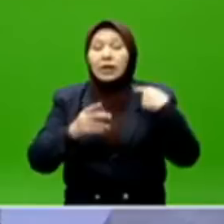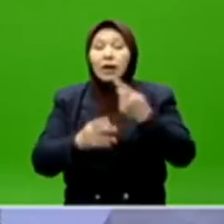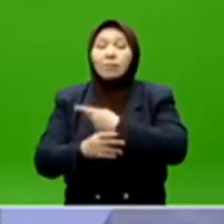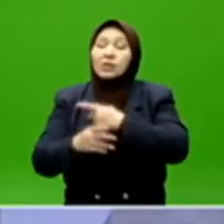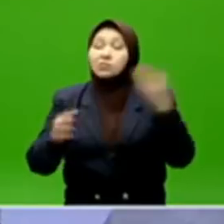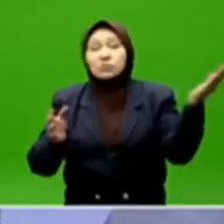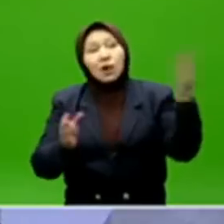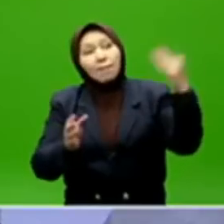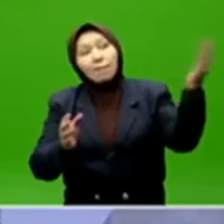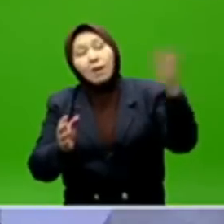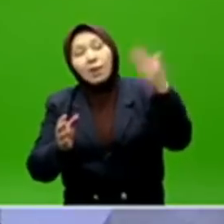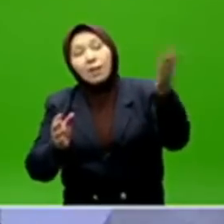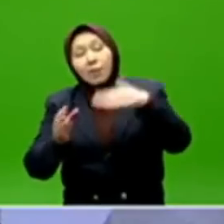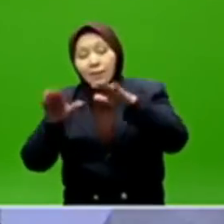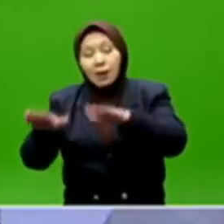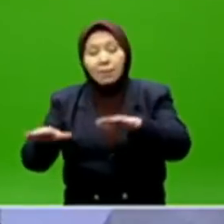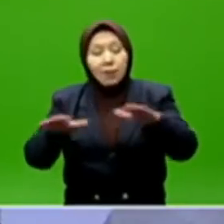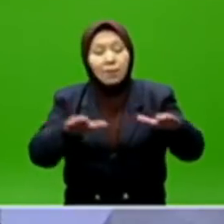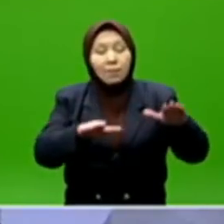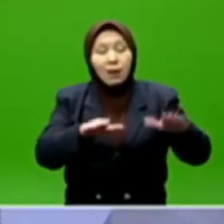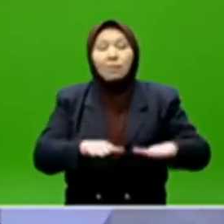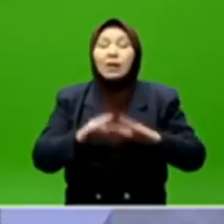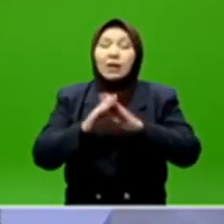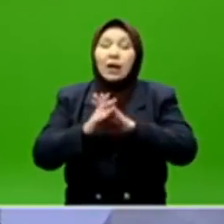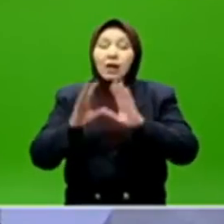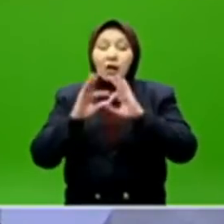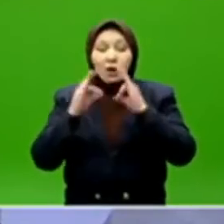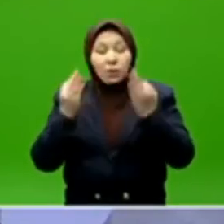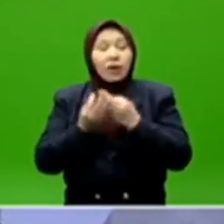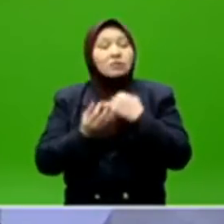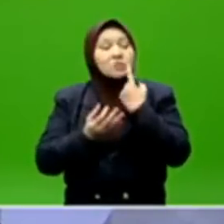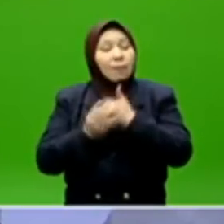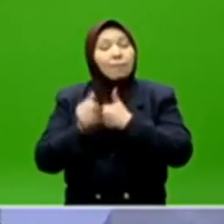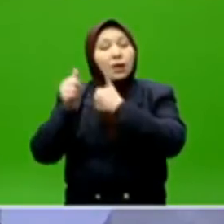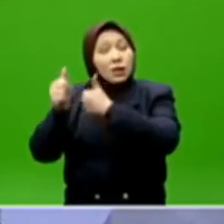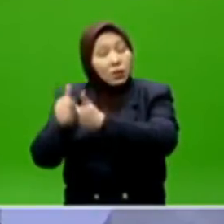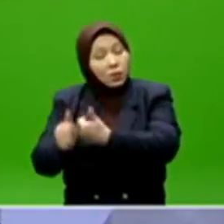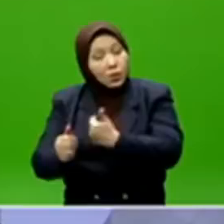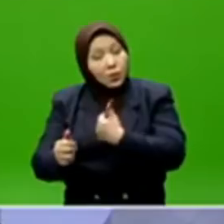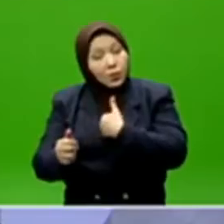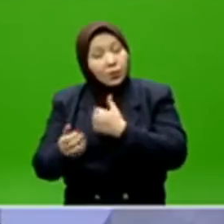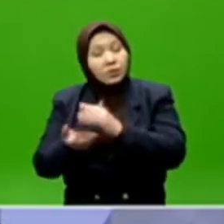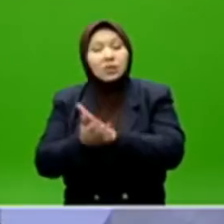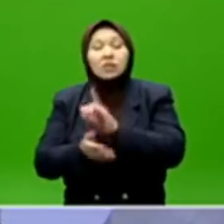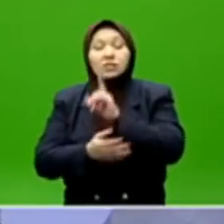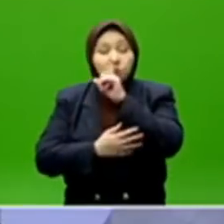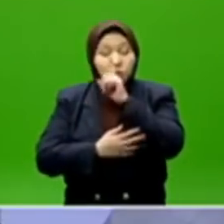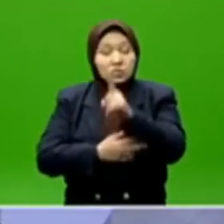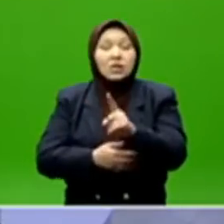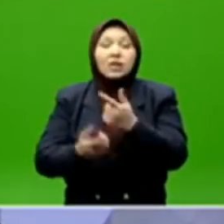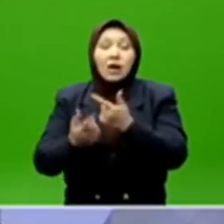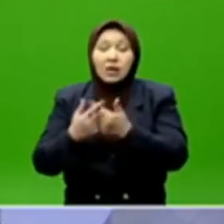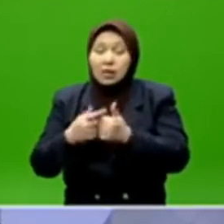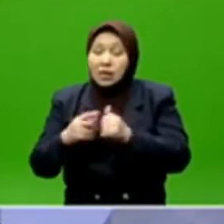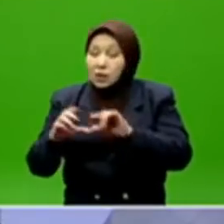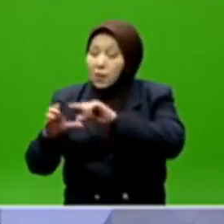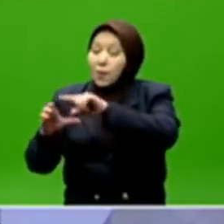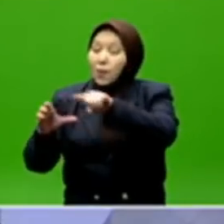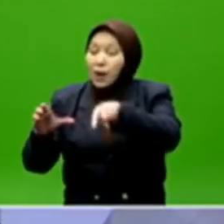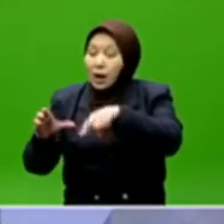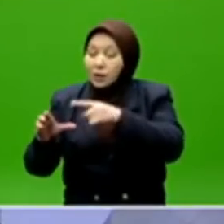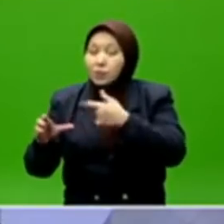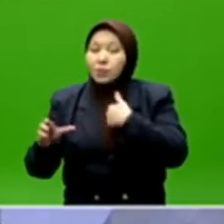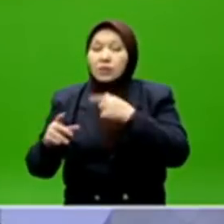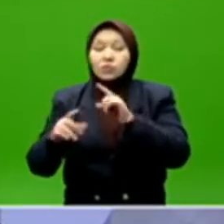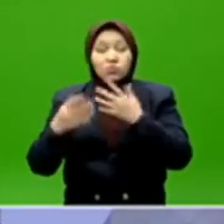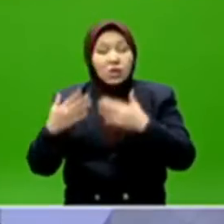ajak sekali dengan anak-anak dan ahli keluarga je. Pasal siapa ikutku, maka sesungguhnya dia daripada kalanganku. Maka bila